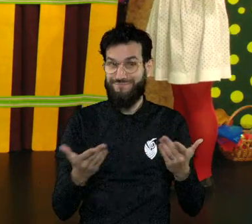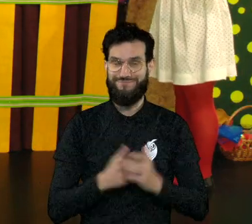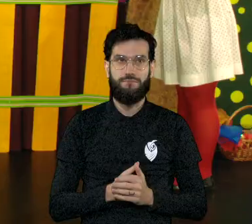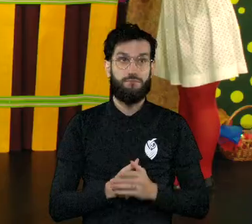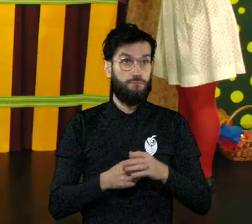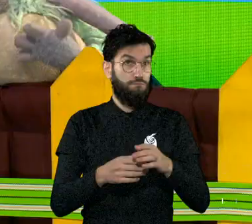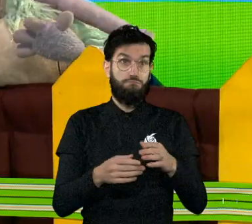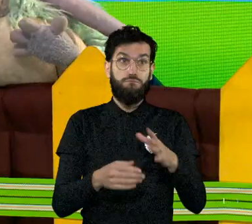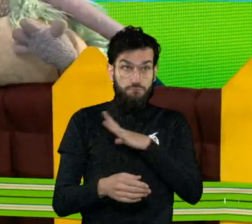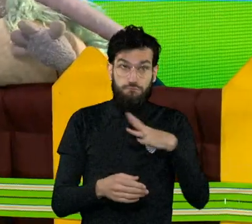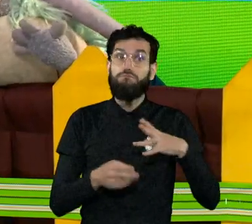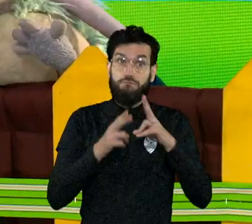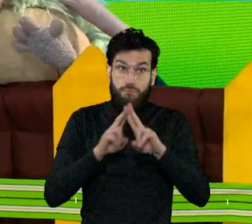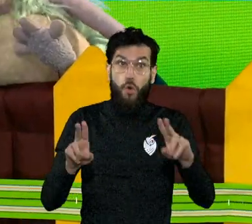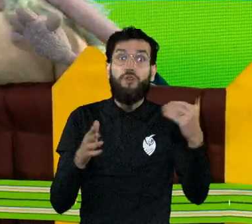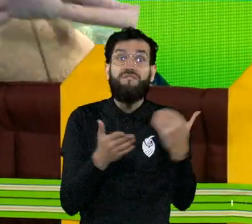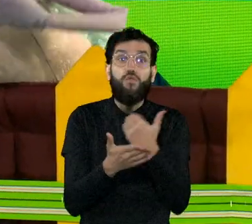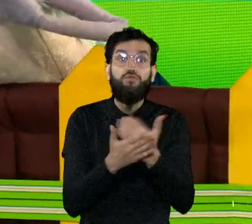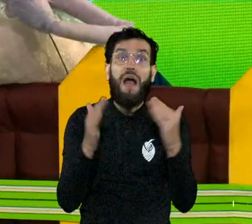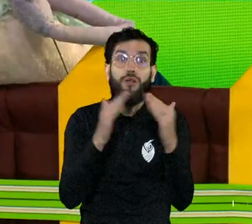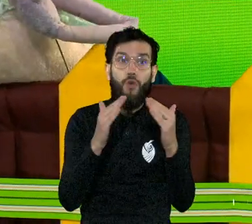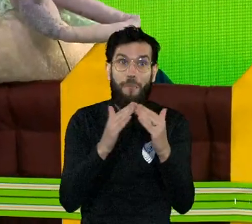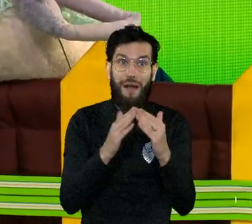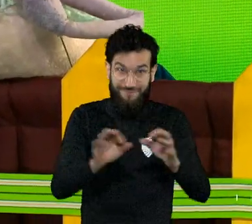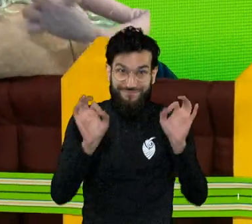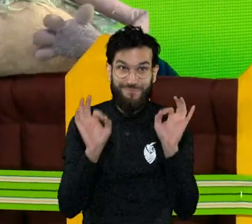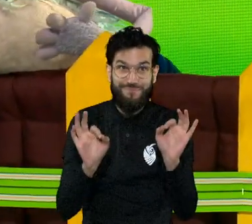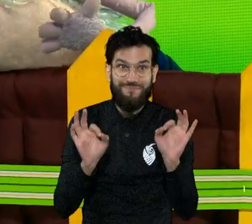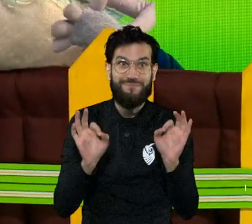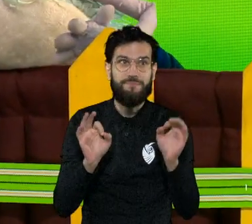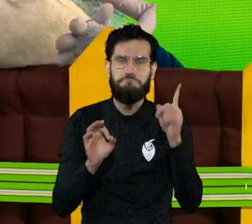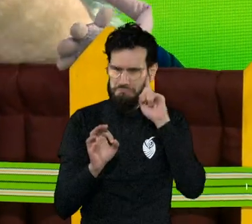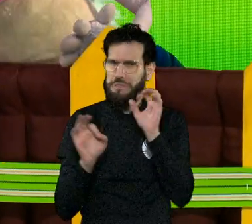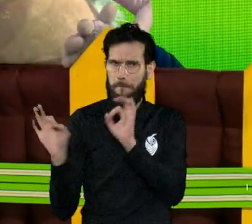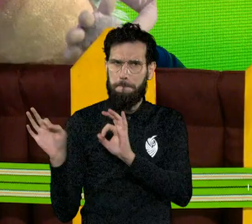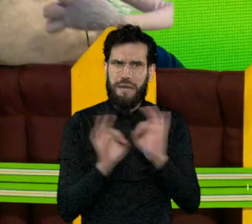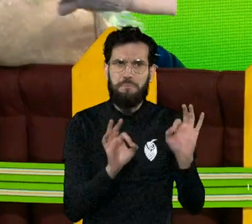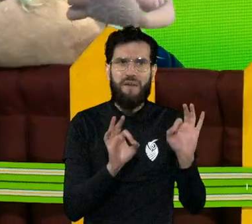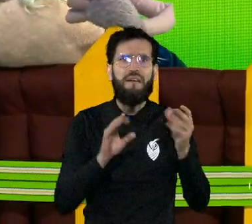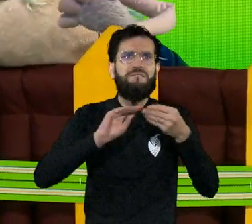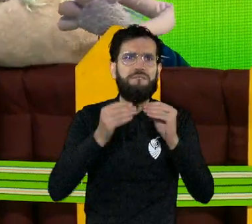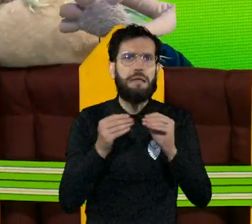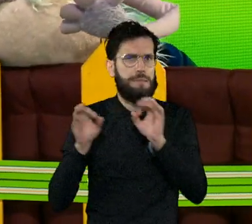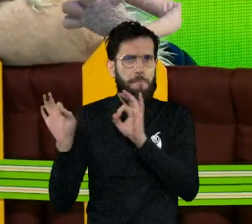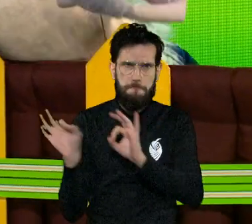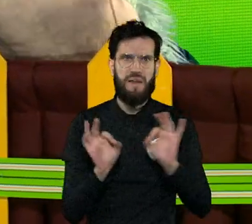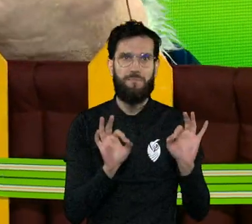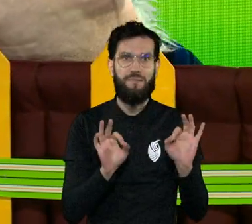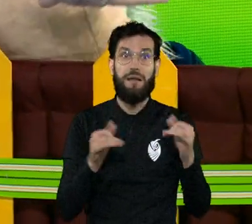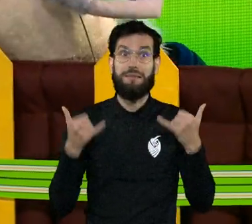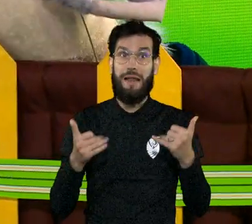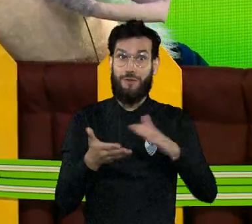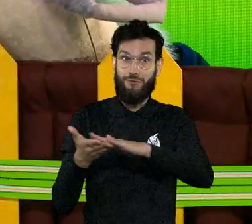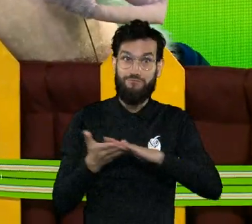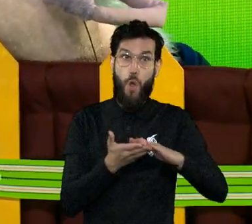Tak kľudne to môžete používať, dobre? No, sme pripravení, myslím, že rekvizity máme. A teraz si